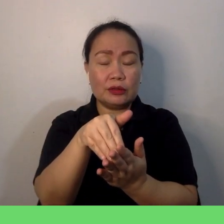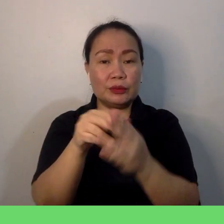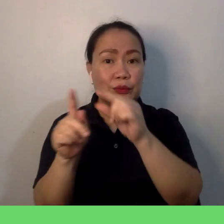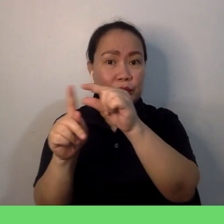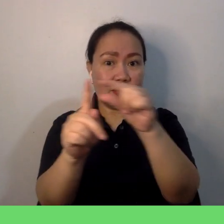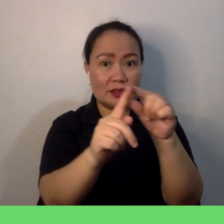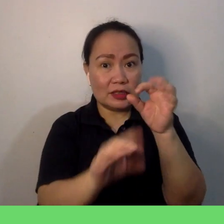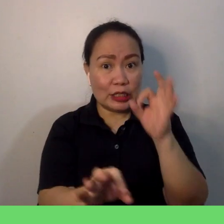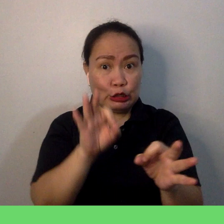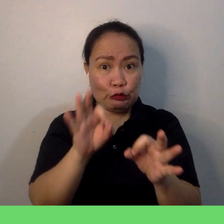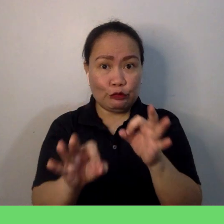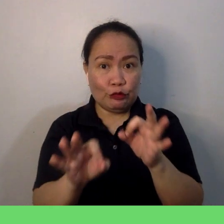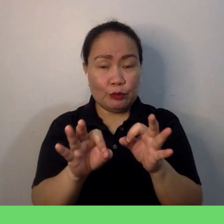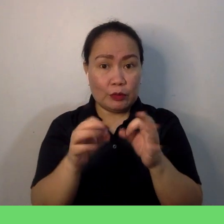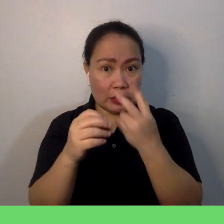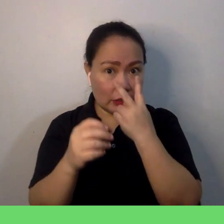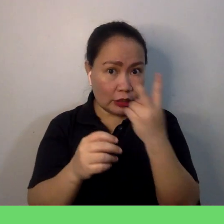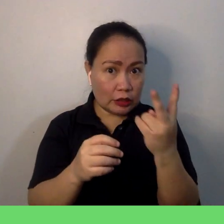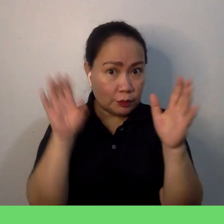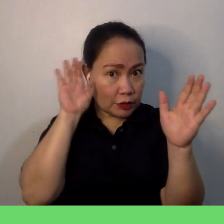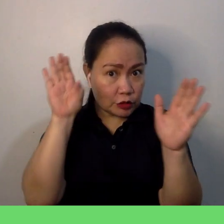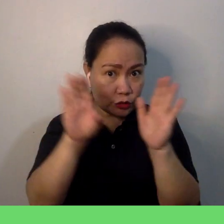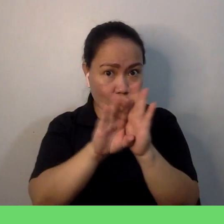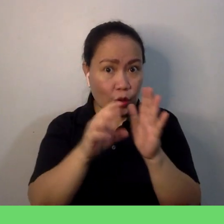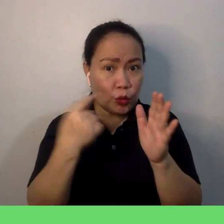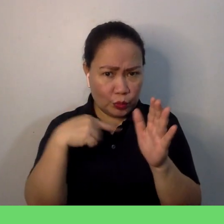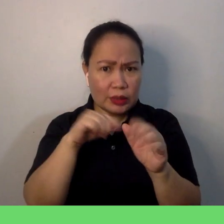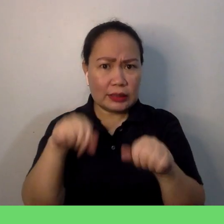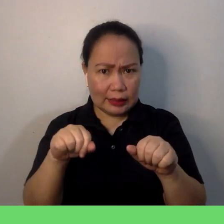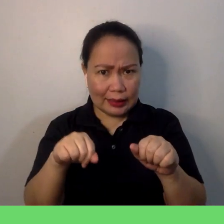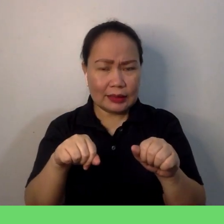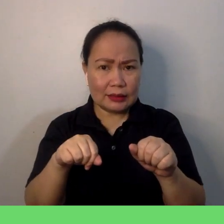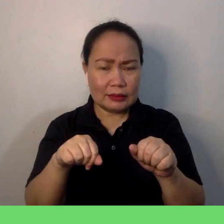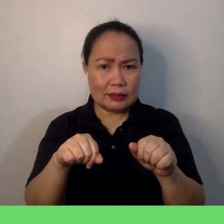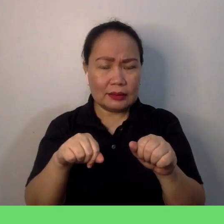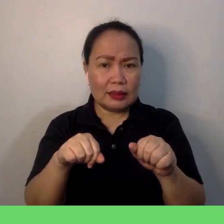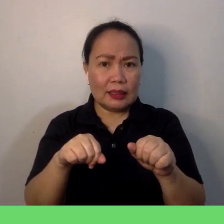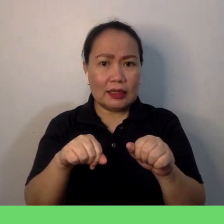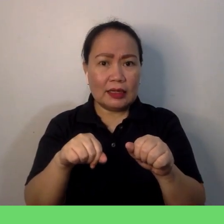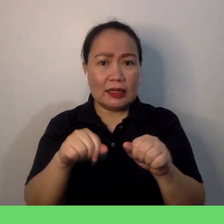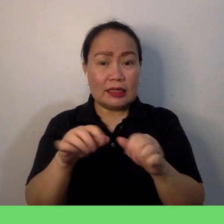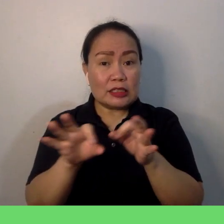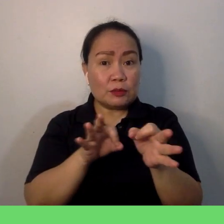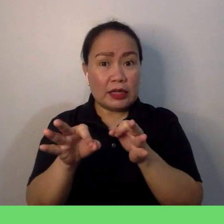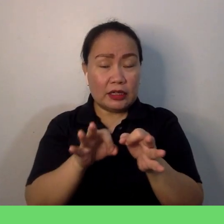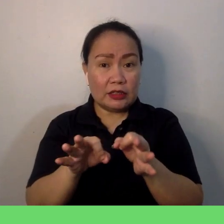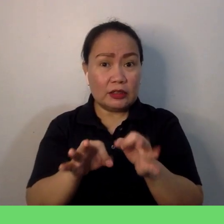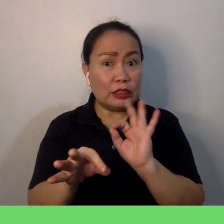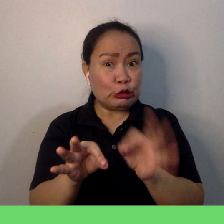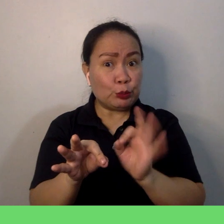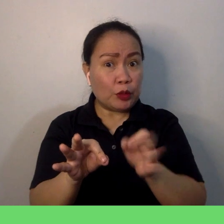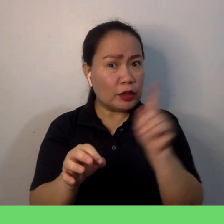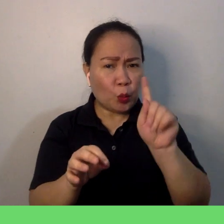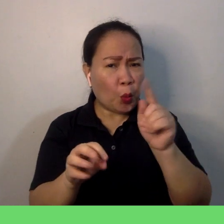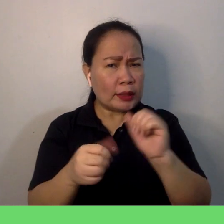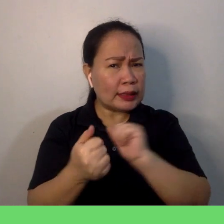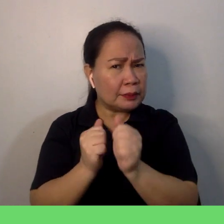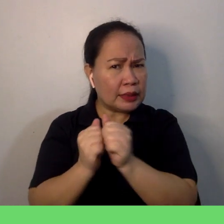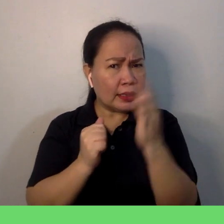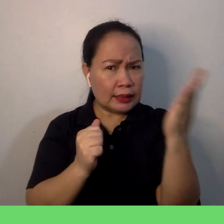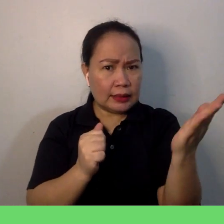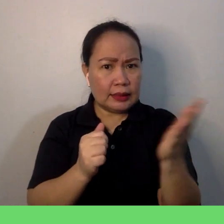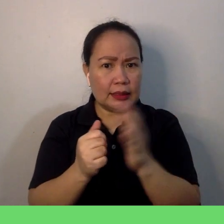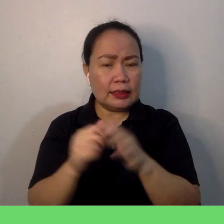mga pictures na to, kaya nating sabihin o i-interpret kung anong ibig sabihin. Okay? So like for example, this